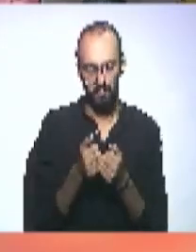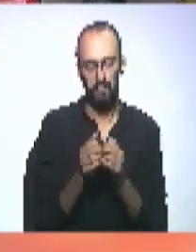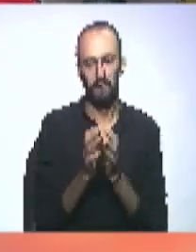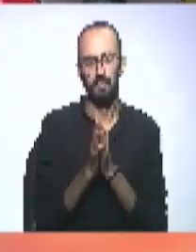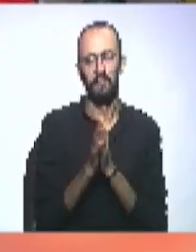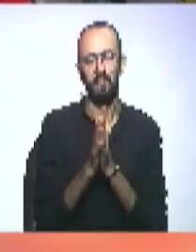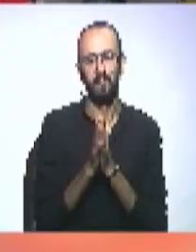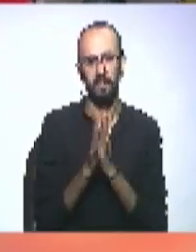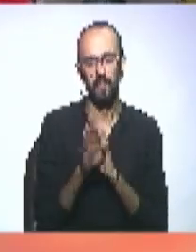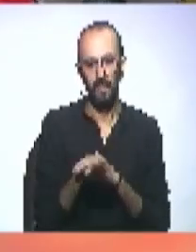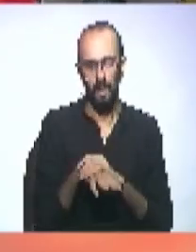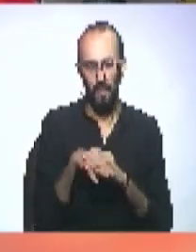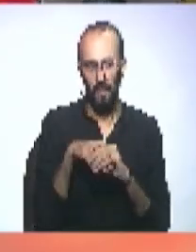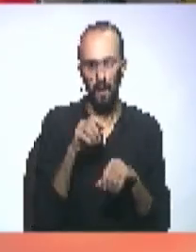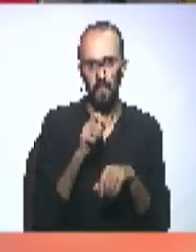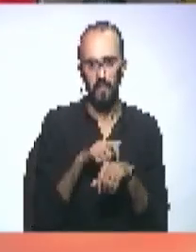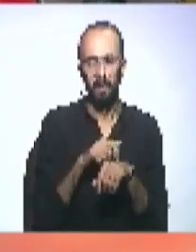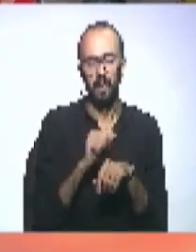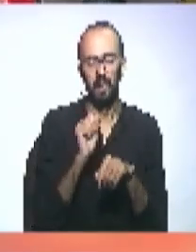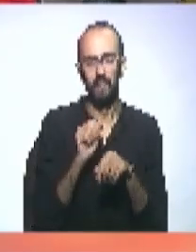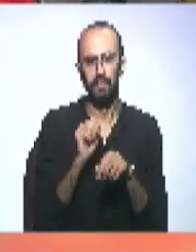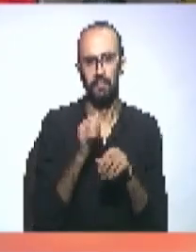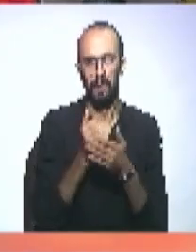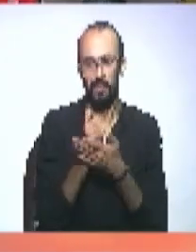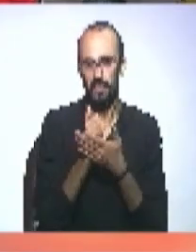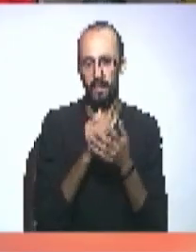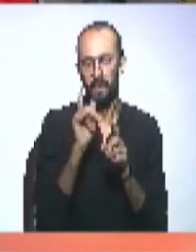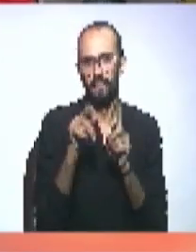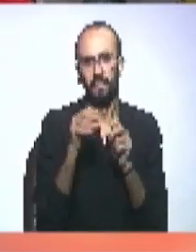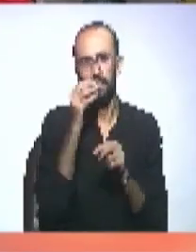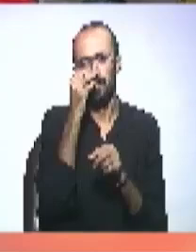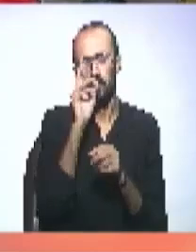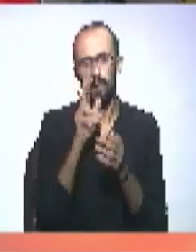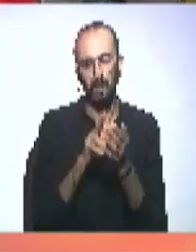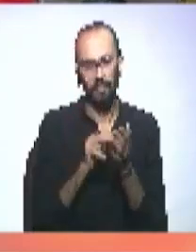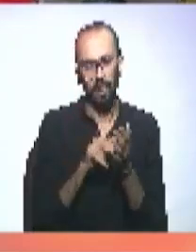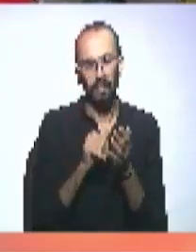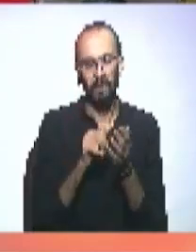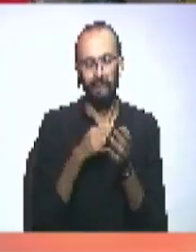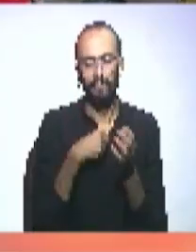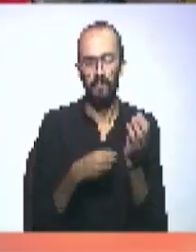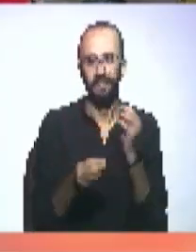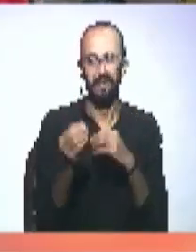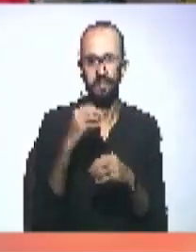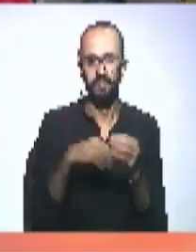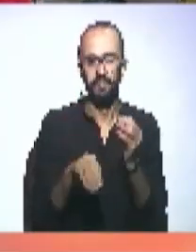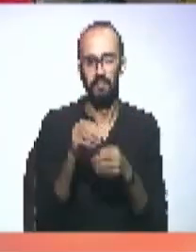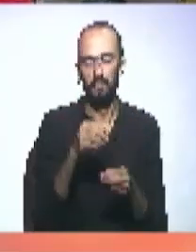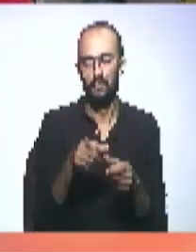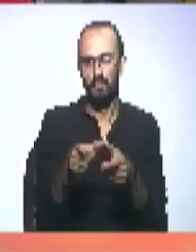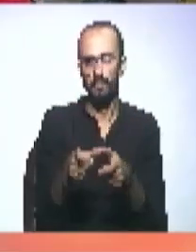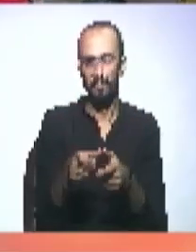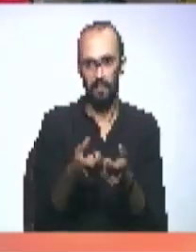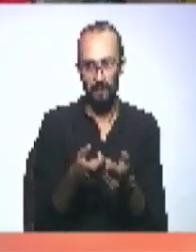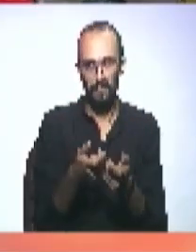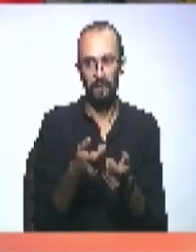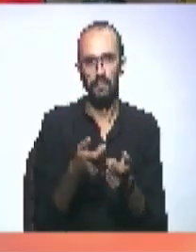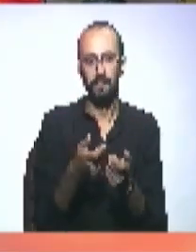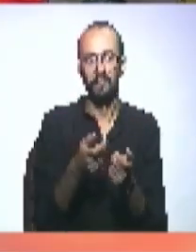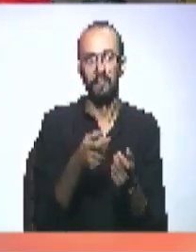فترة الدراسة. ممكن يكون في بعض الأطفال ما بتحبش الجبن، فممكن ان احنا ننفذ لهم الحاجات دي. شيف عمل لنا